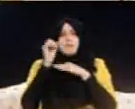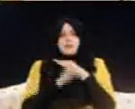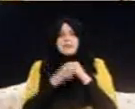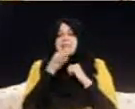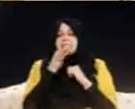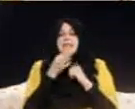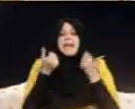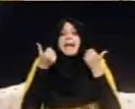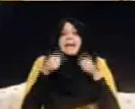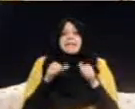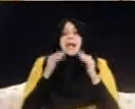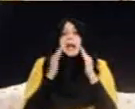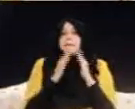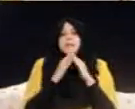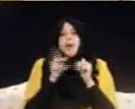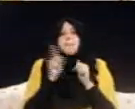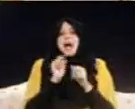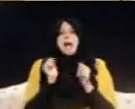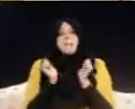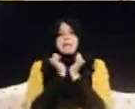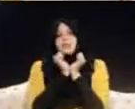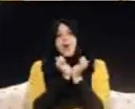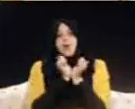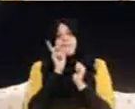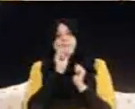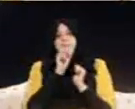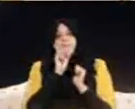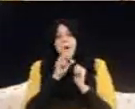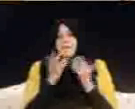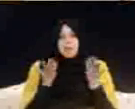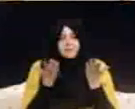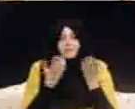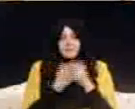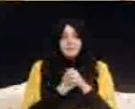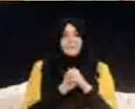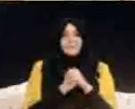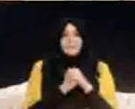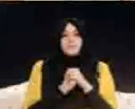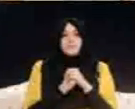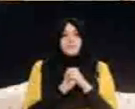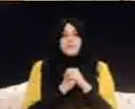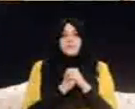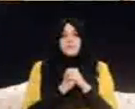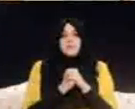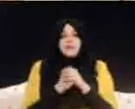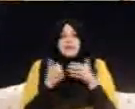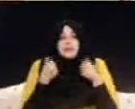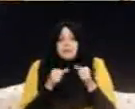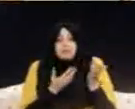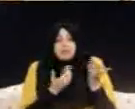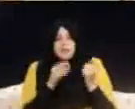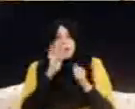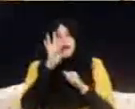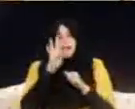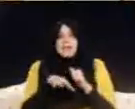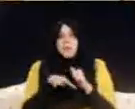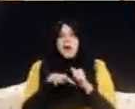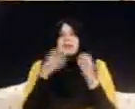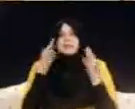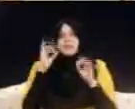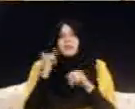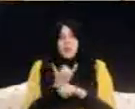العده الشرعيه ليست سجنا للمراه المعتده، يتربصن بانفسهن 4 اشهر و10 كما قال